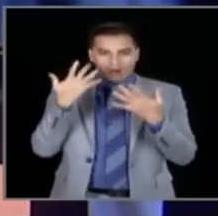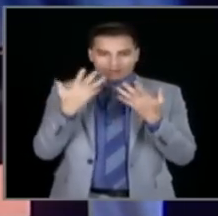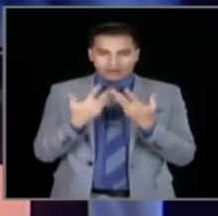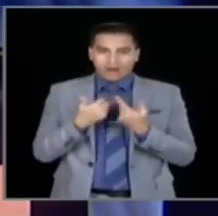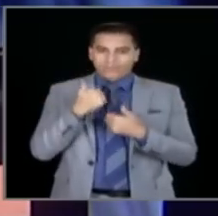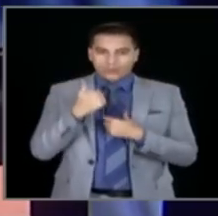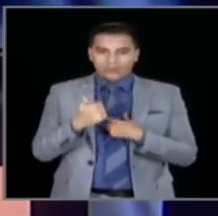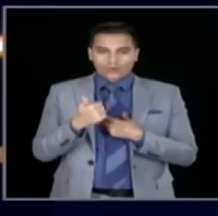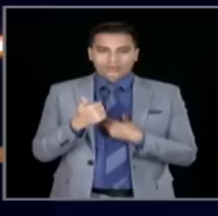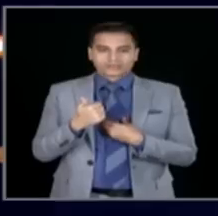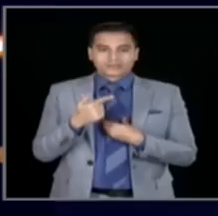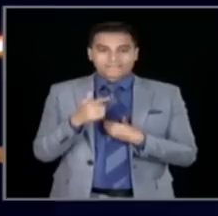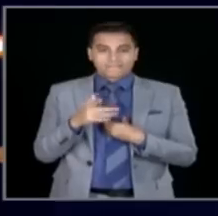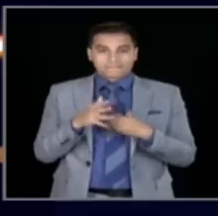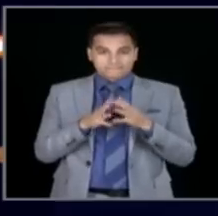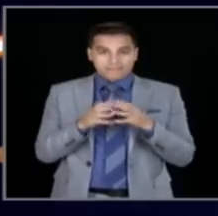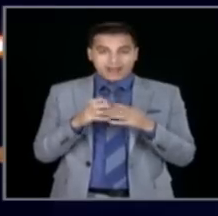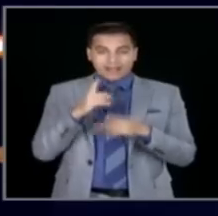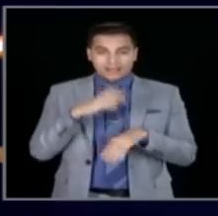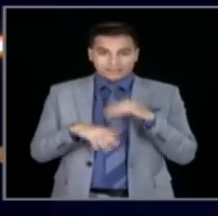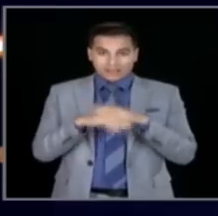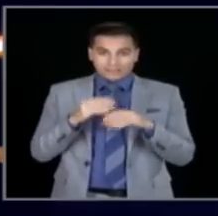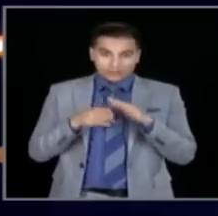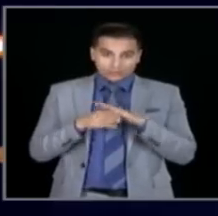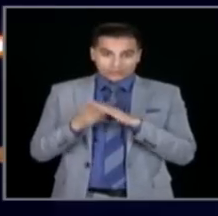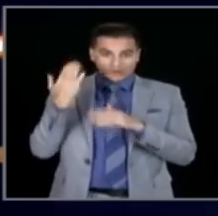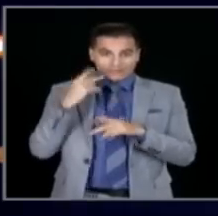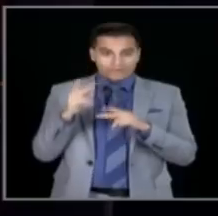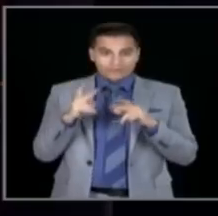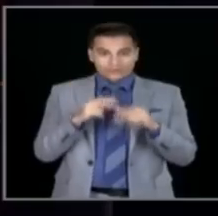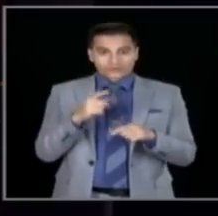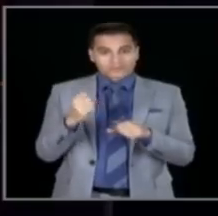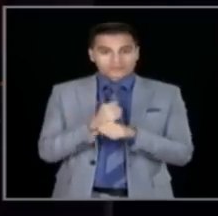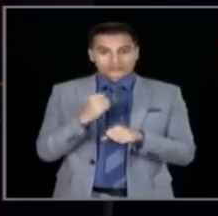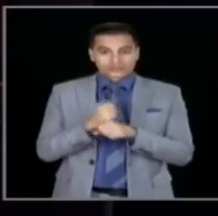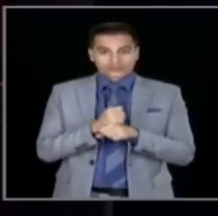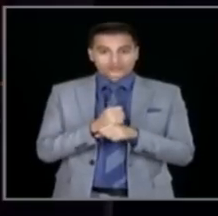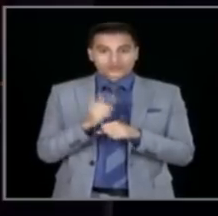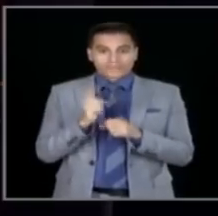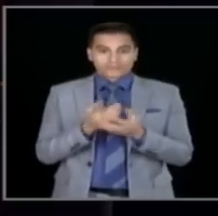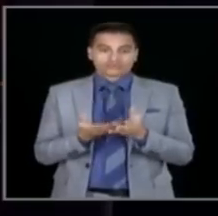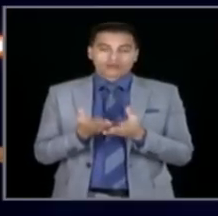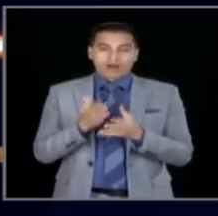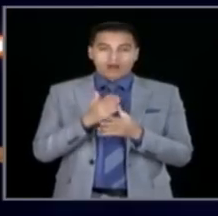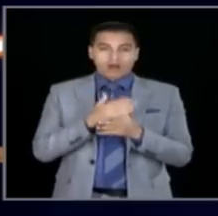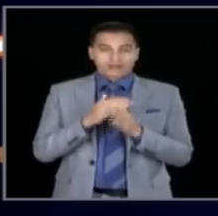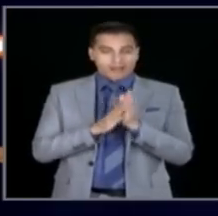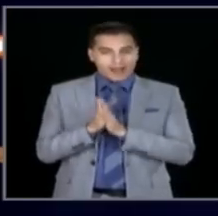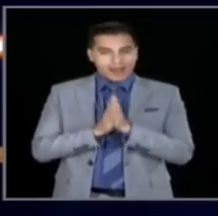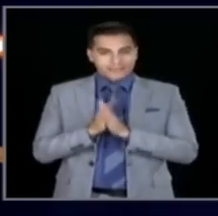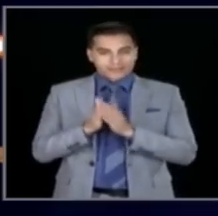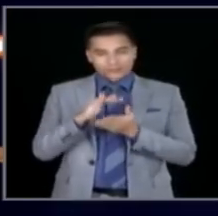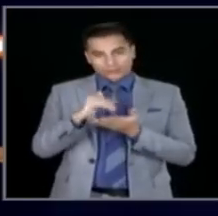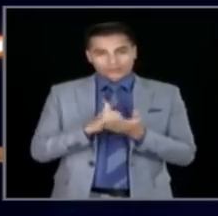سكور في التصفيات. يعني ده معناه لما انتوا حاولتوا تشاركوا الموسم اللي فات اشتغلنا على نفسنا جامد، اشتغلنا على نفسنا جامد، فاستعديتوا ورجعتوا